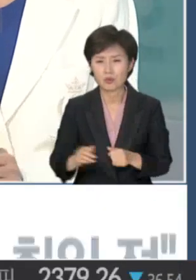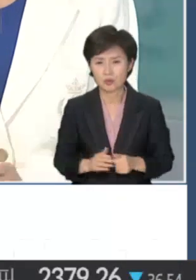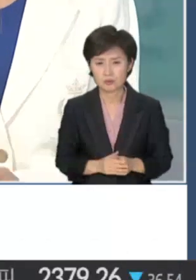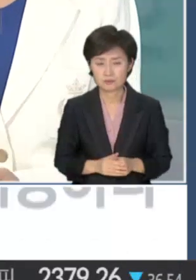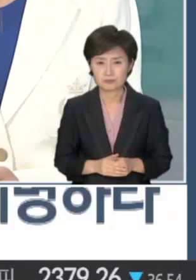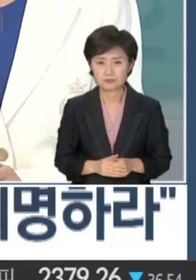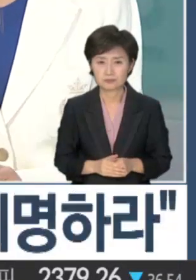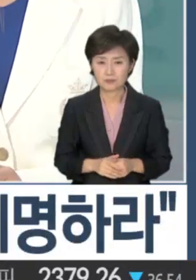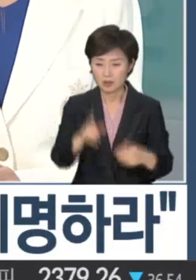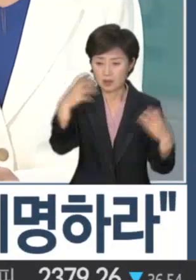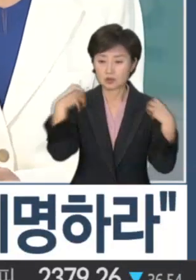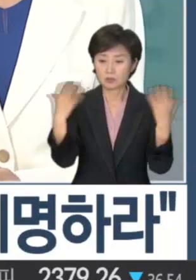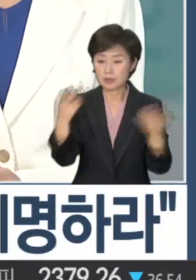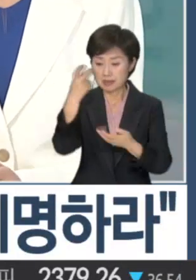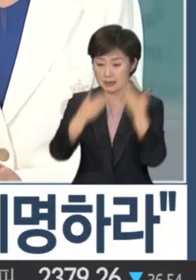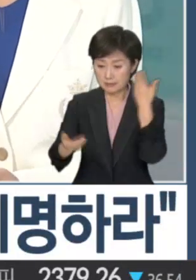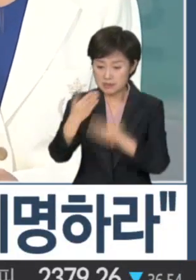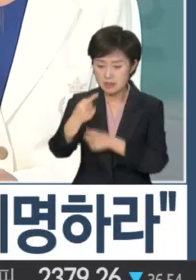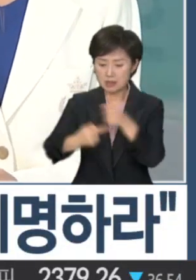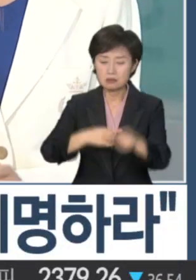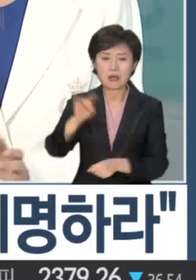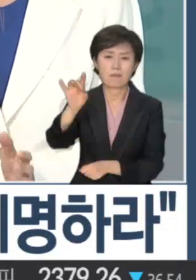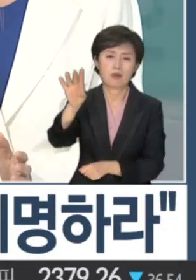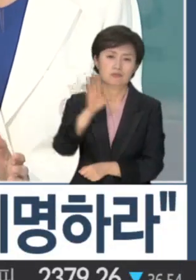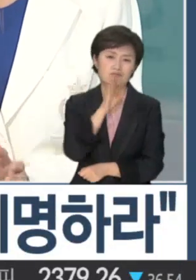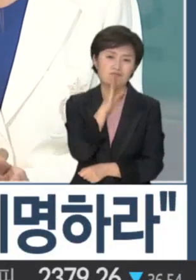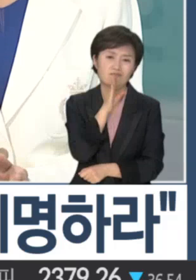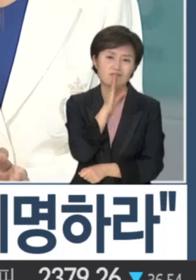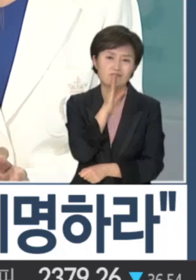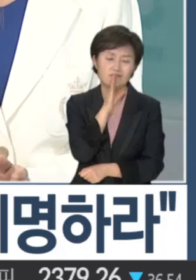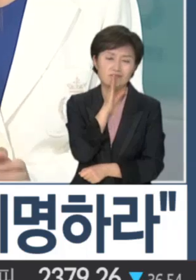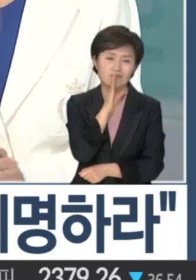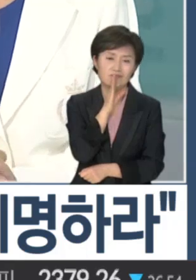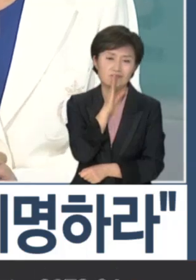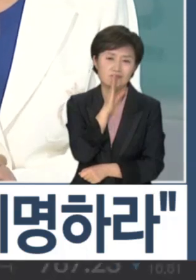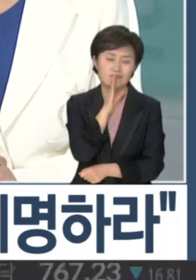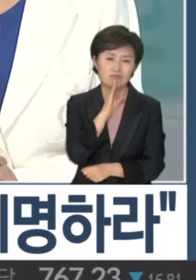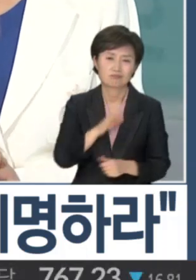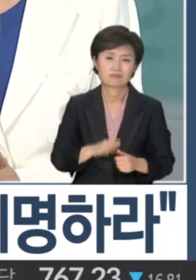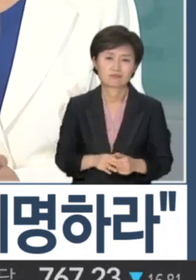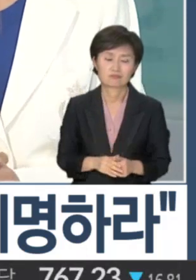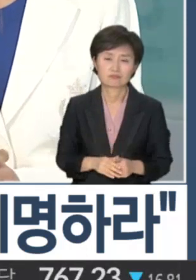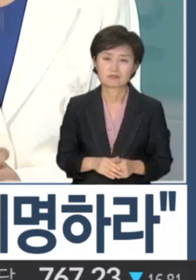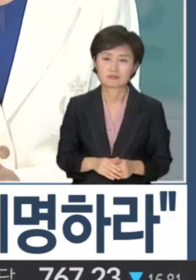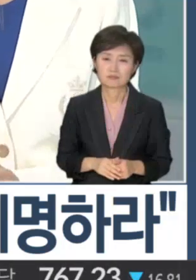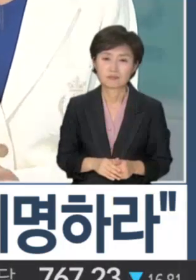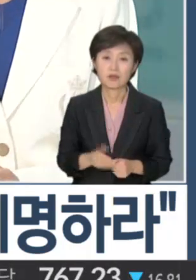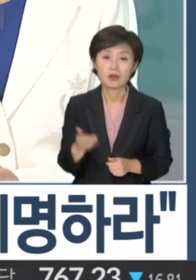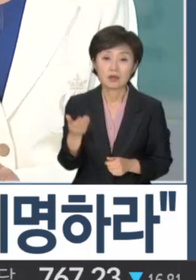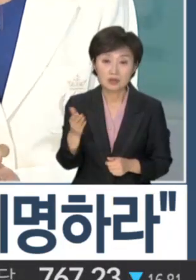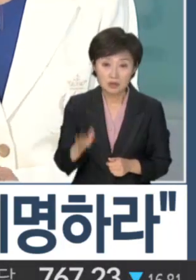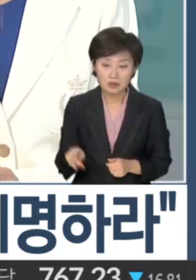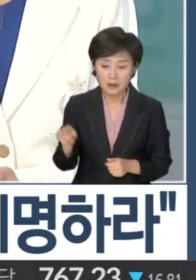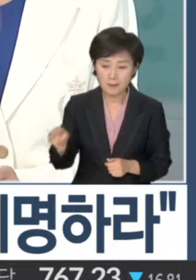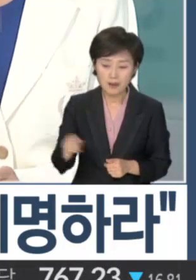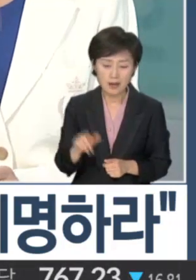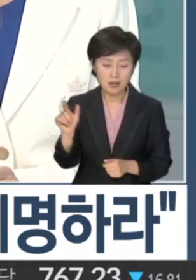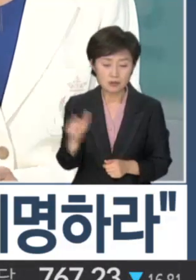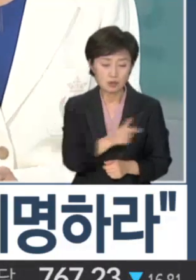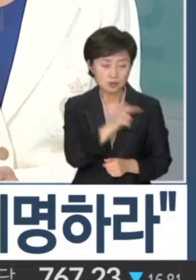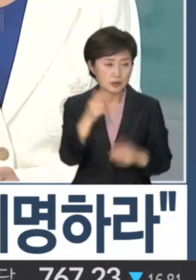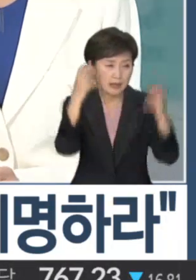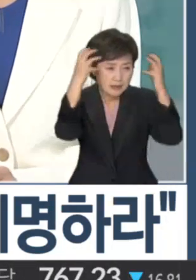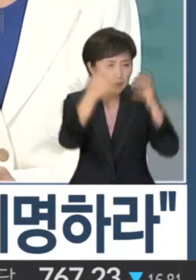번 있고요. 그나마 11일 있는 것도 총선 앞두고 있어서 그런지 이틀이 더 줄어들었습니다. 그런데 그것을 하루